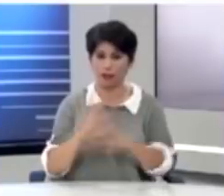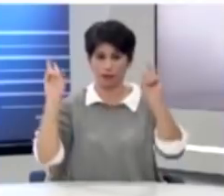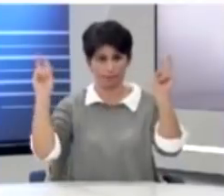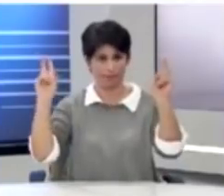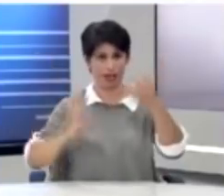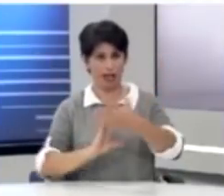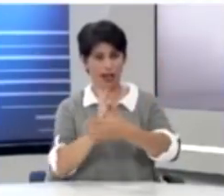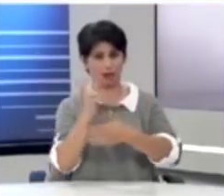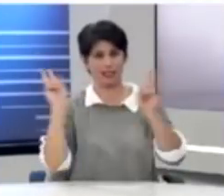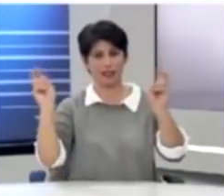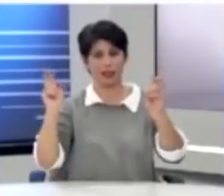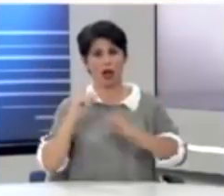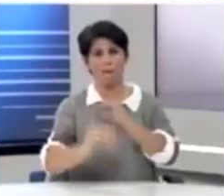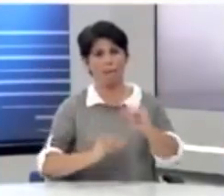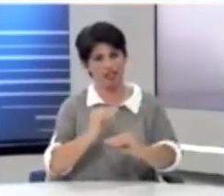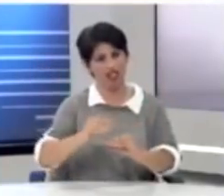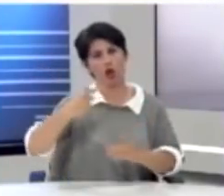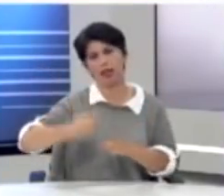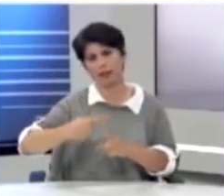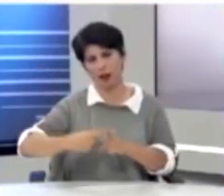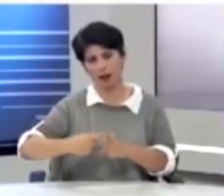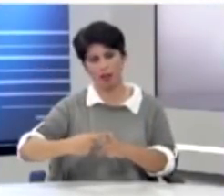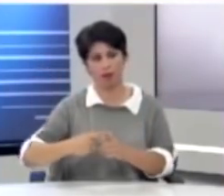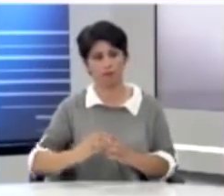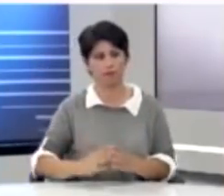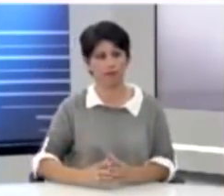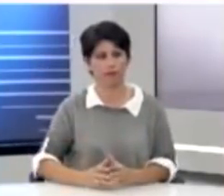ανάπτυξη με τον τίτλο «Επενδύω για την Ελλάδα»